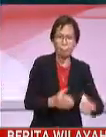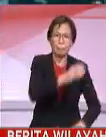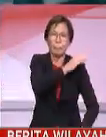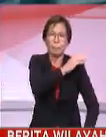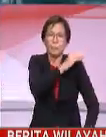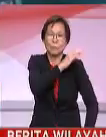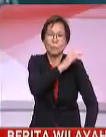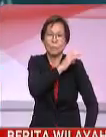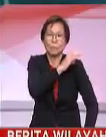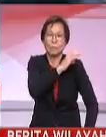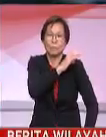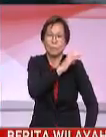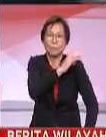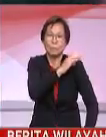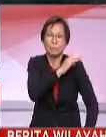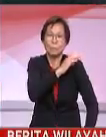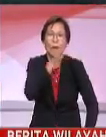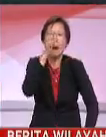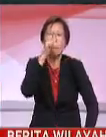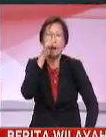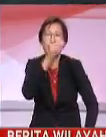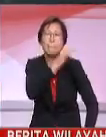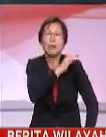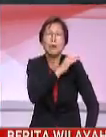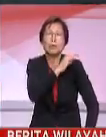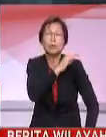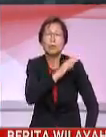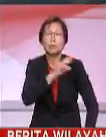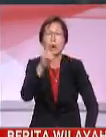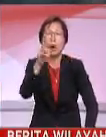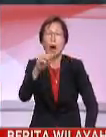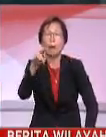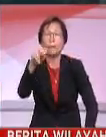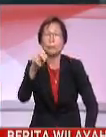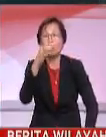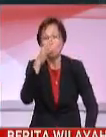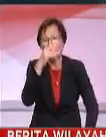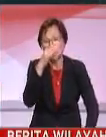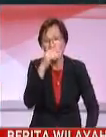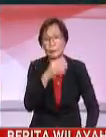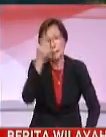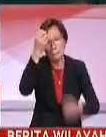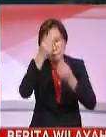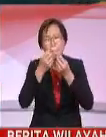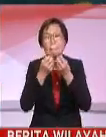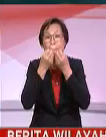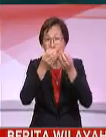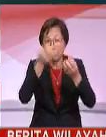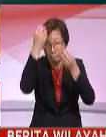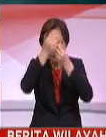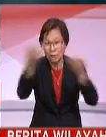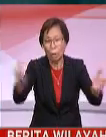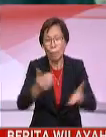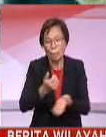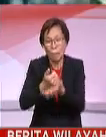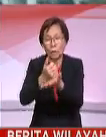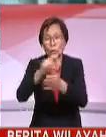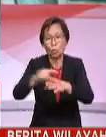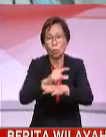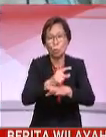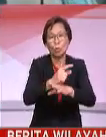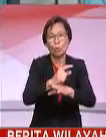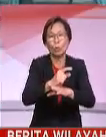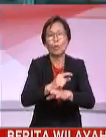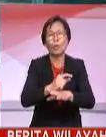Pengerusi Badan Perhubungan UMNO Melaka, Datuk Seri Abdul Rauf Yusof memberitahu bantuan dibawa menggunakan sebuah